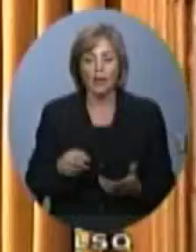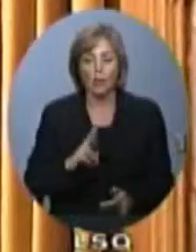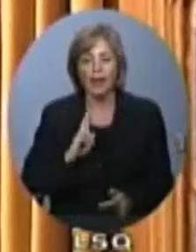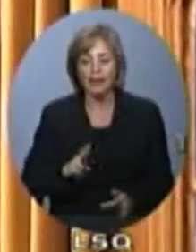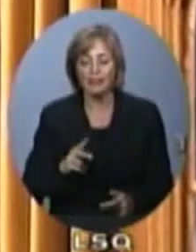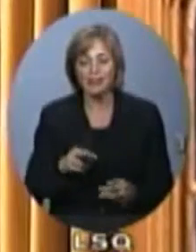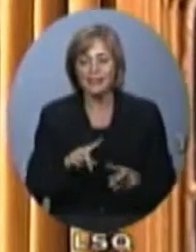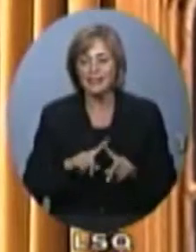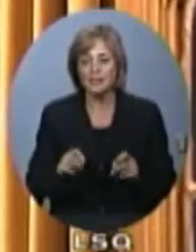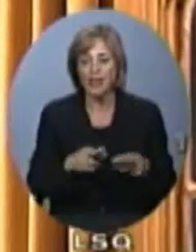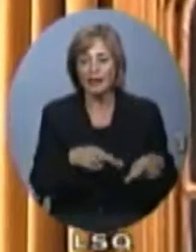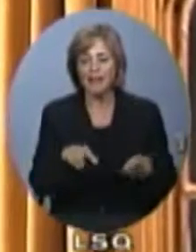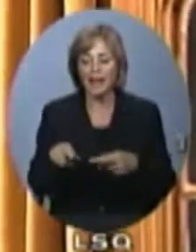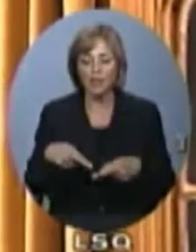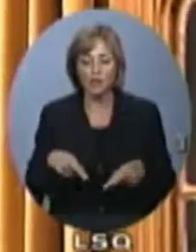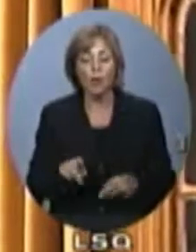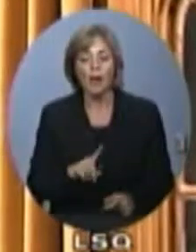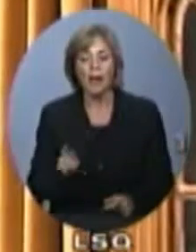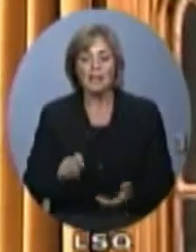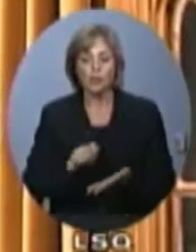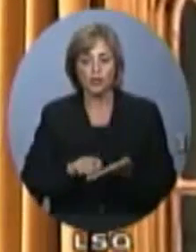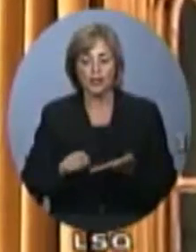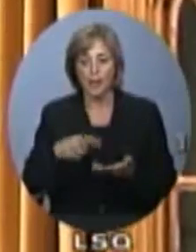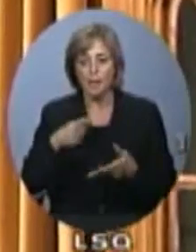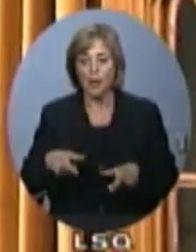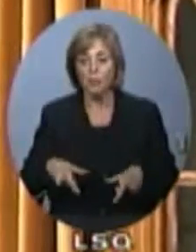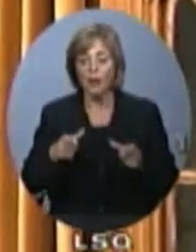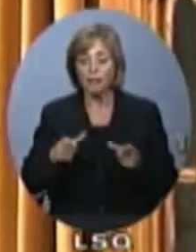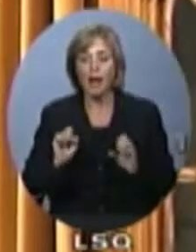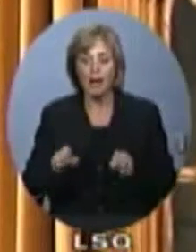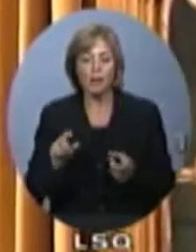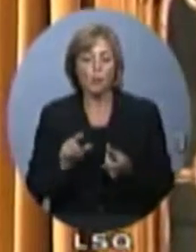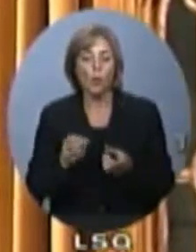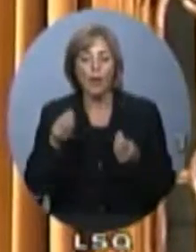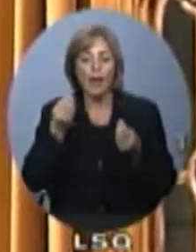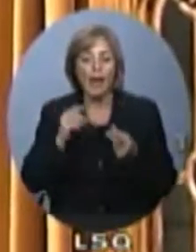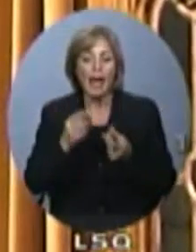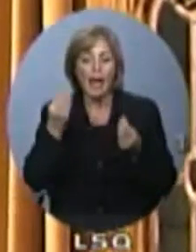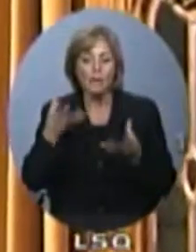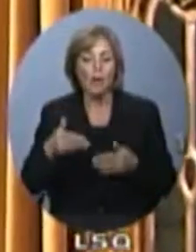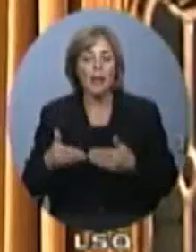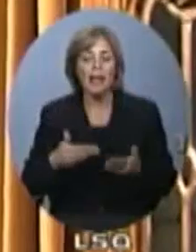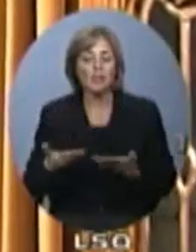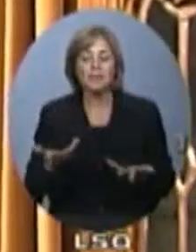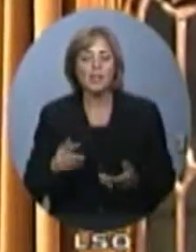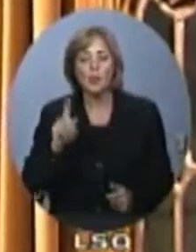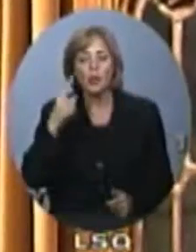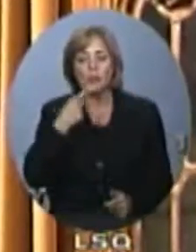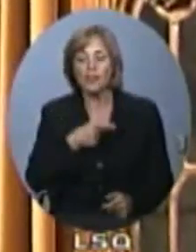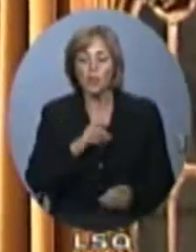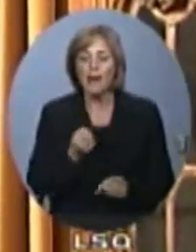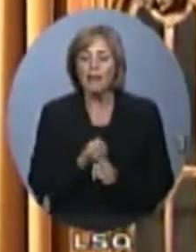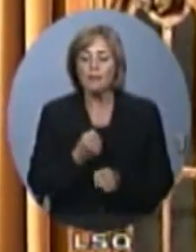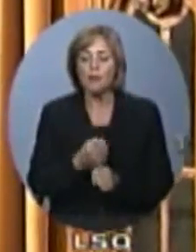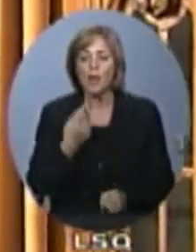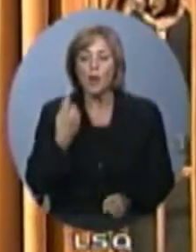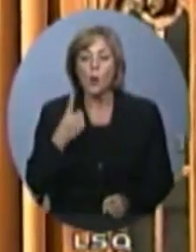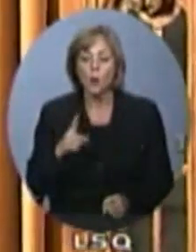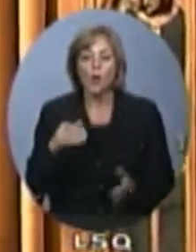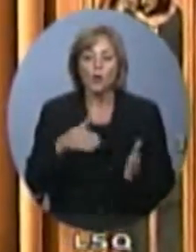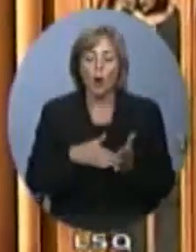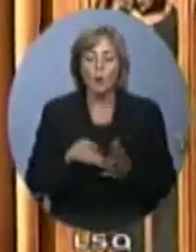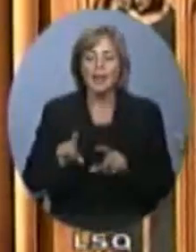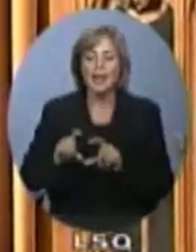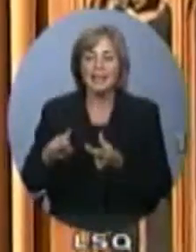secrétaire parlementaire du ministre de la Justice pourrait informer cette Chambre ce que le gouvernement conservateur fait pour lutter contre les gangs de rue